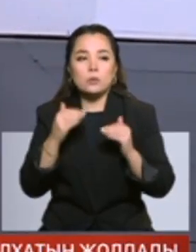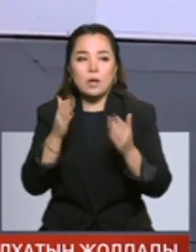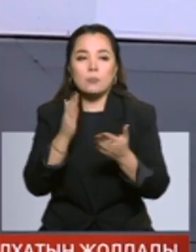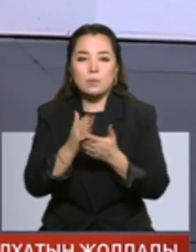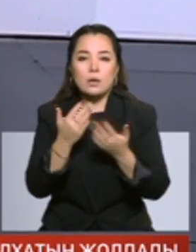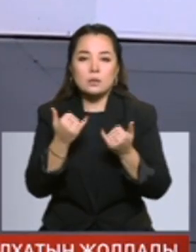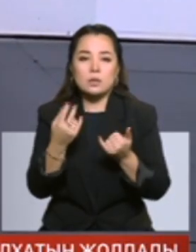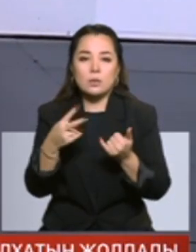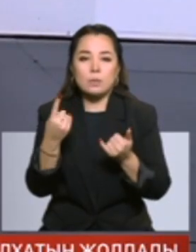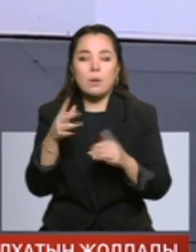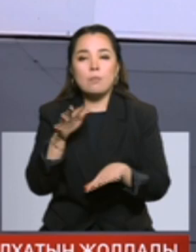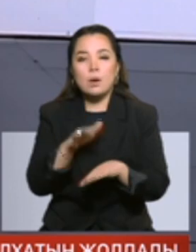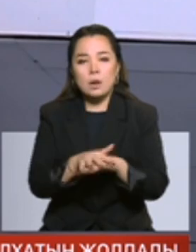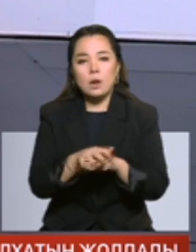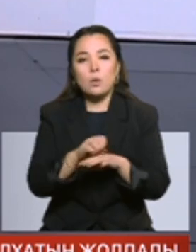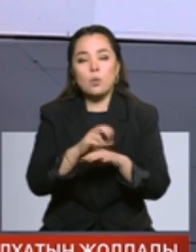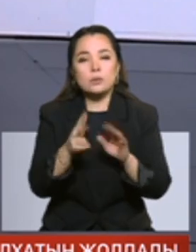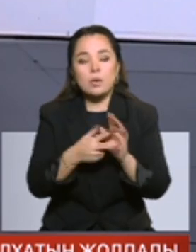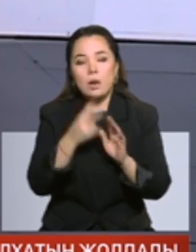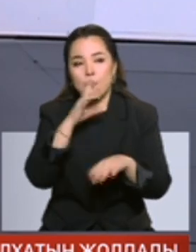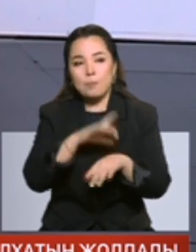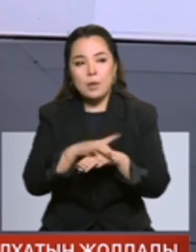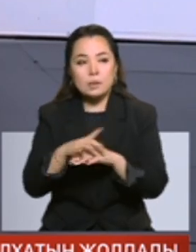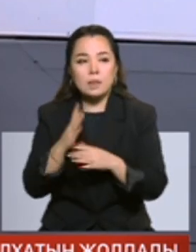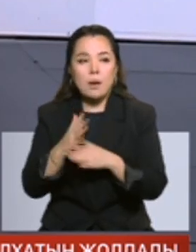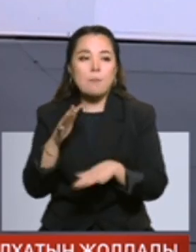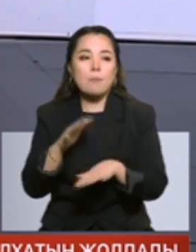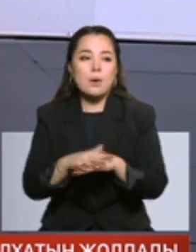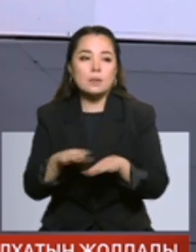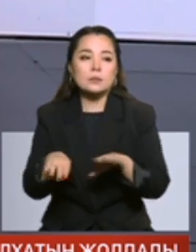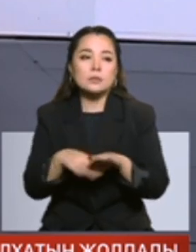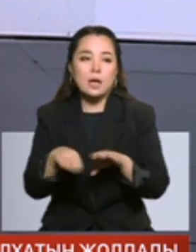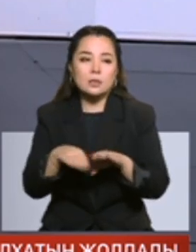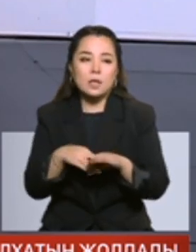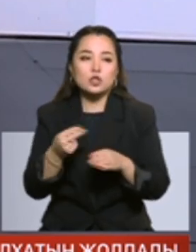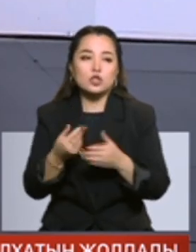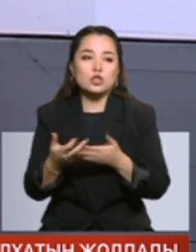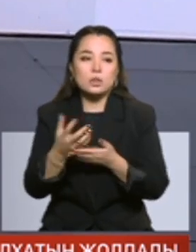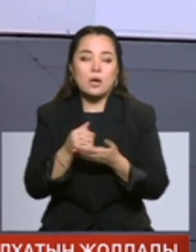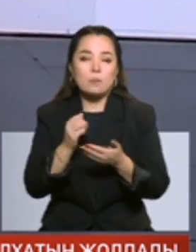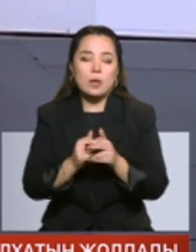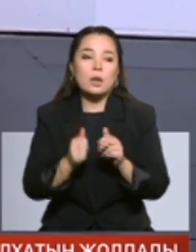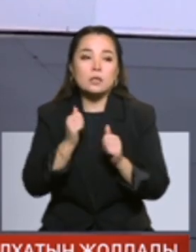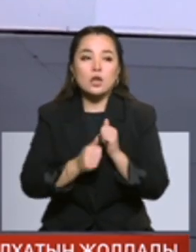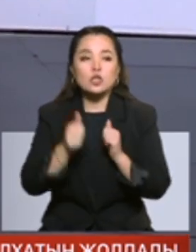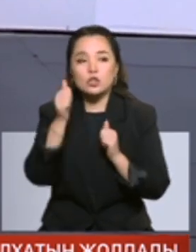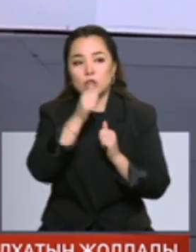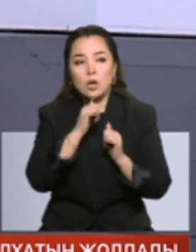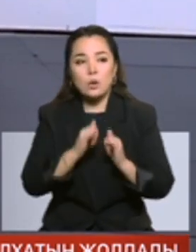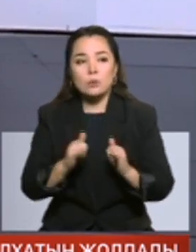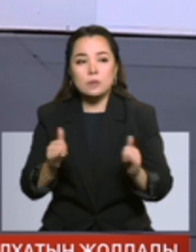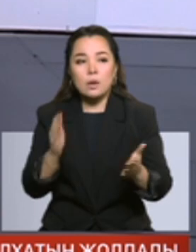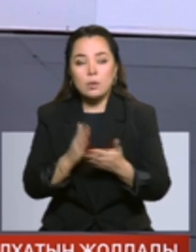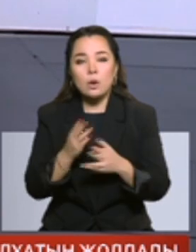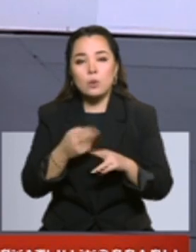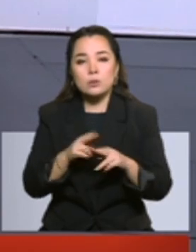21 банктың 18-інде байқалады. Жалпы банк салымшылары мен олардың жинақ көлемі жылдан жылға артып отыр.